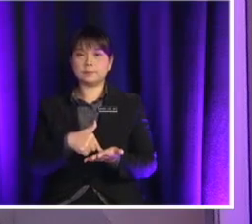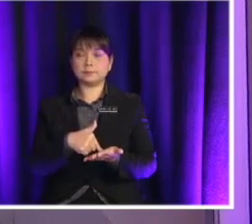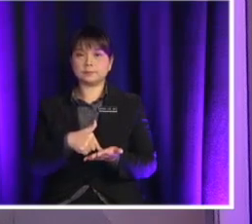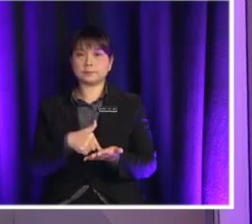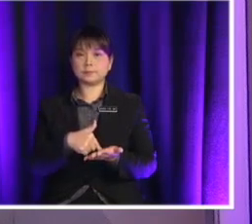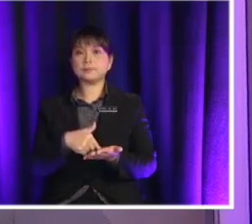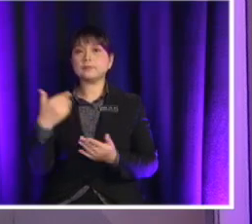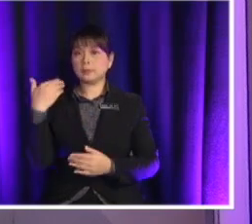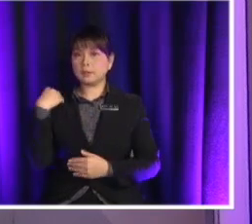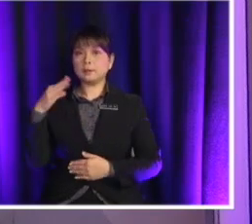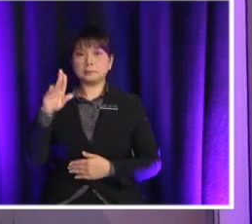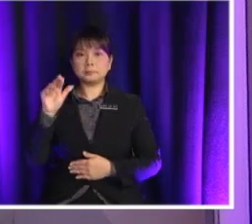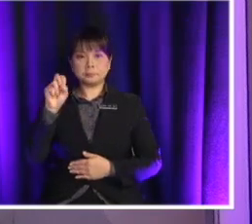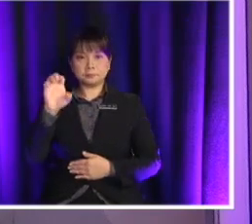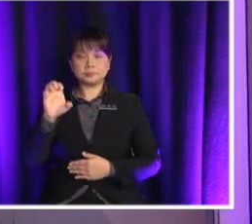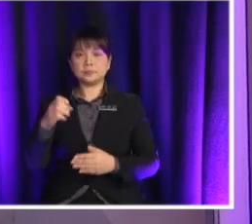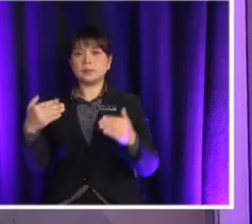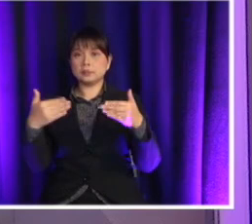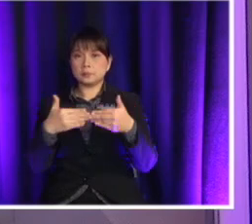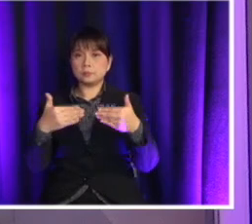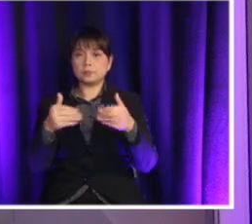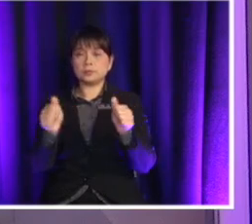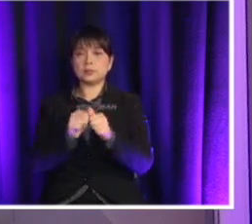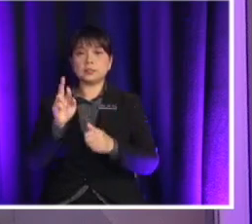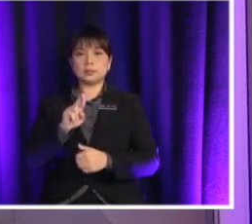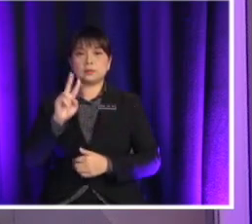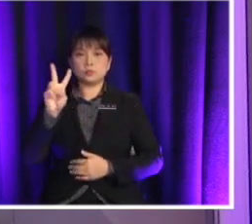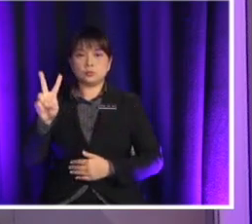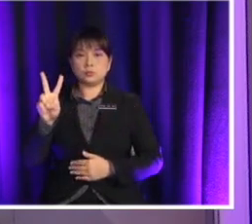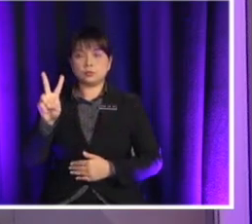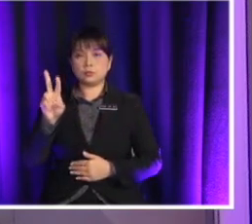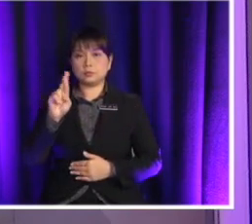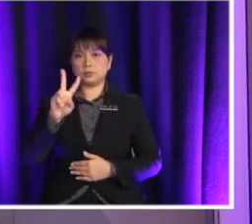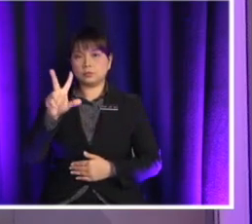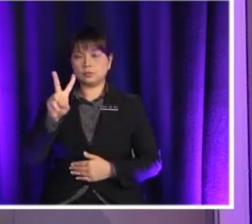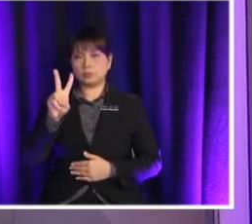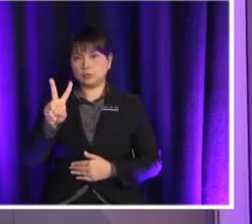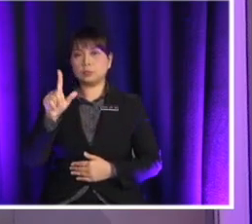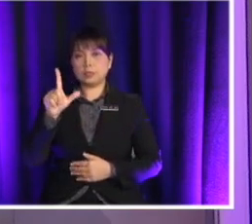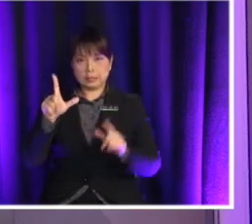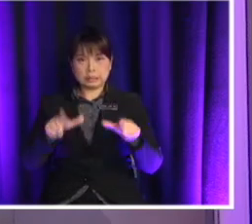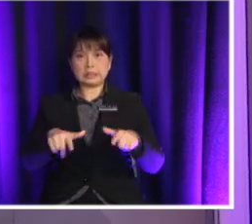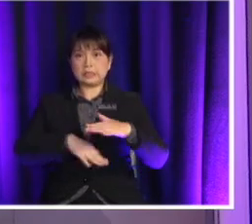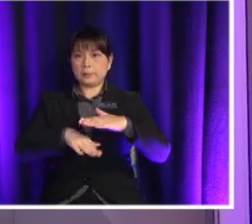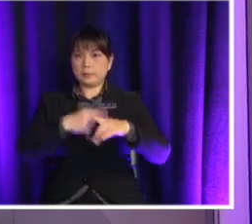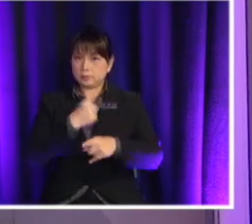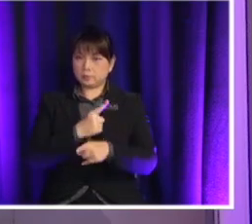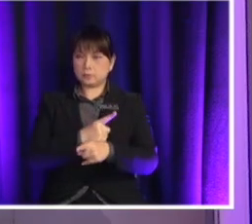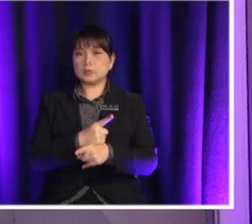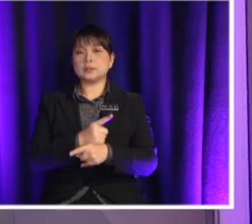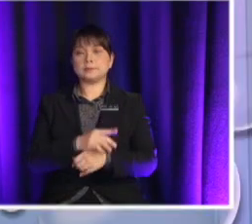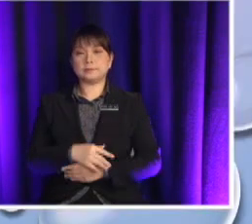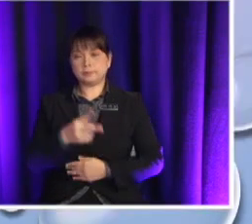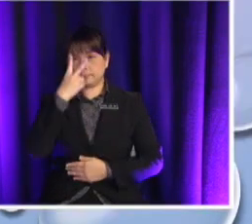base. Okey, base bersambung dengan R2. Kita tengok base R2 dia letakkan kat bawah. Okey, base kat sini,